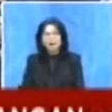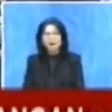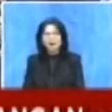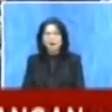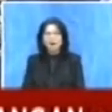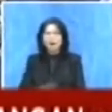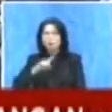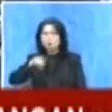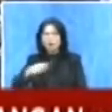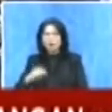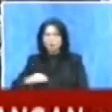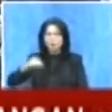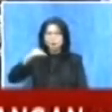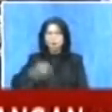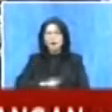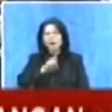kisaran